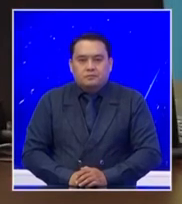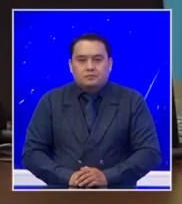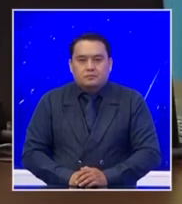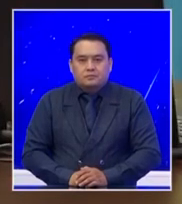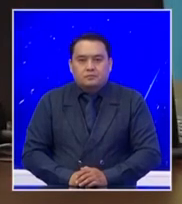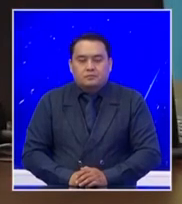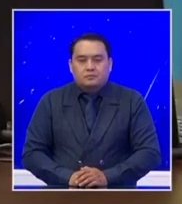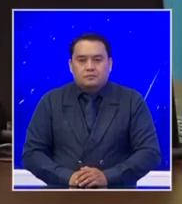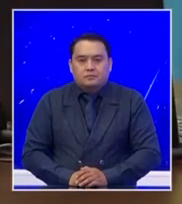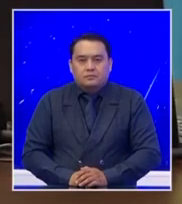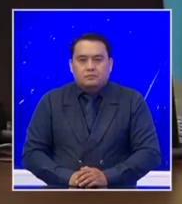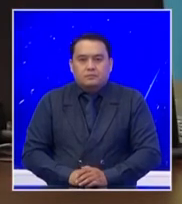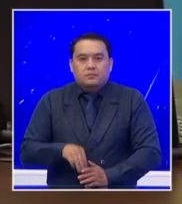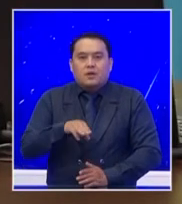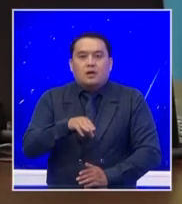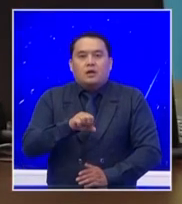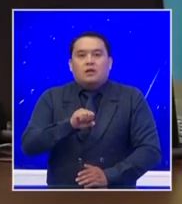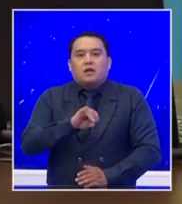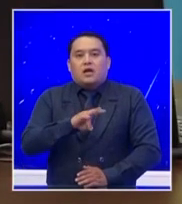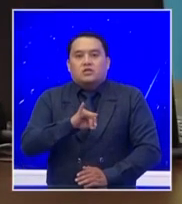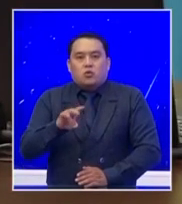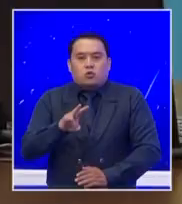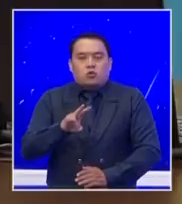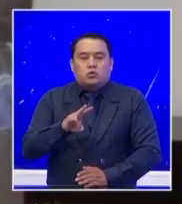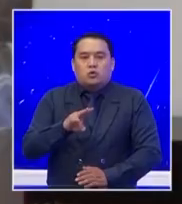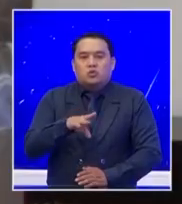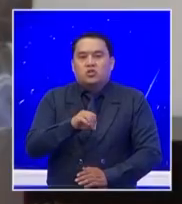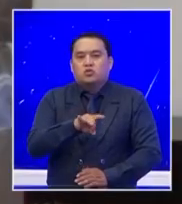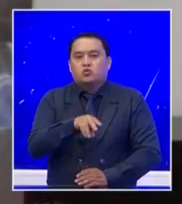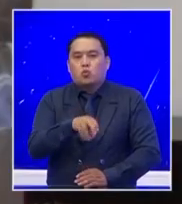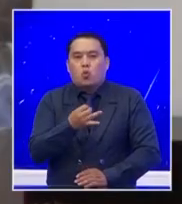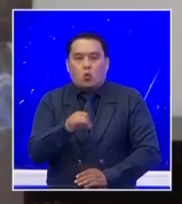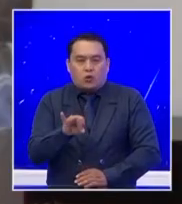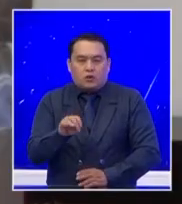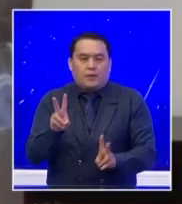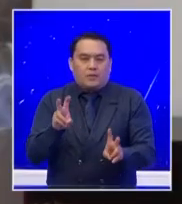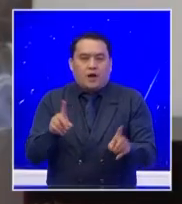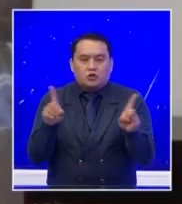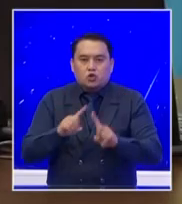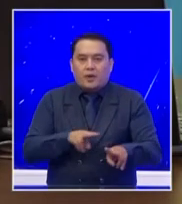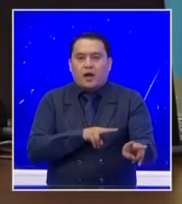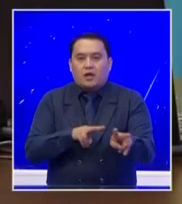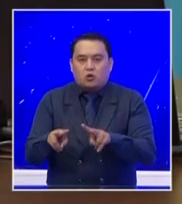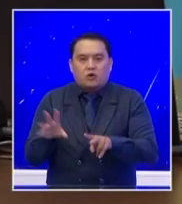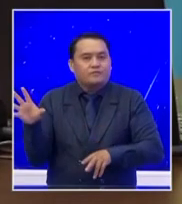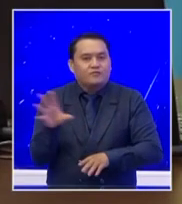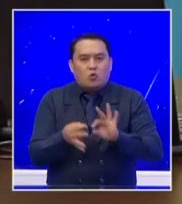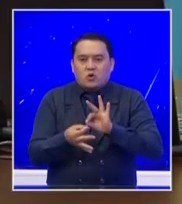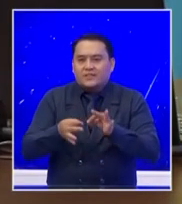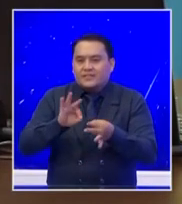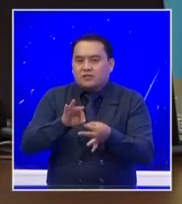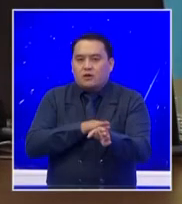Тайсон Групп досконально отрабатывает и ЖД Сухой на особом контроле. Все досконально до